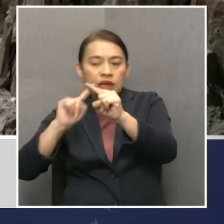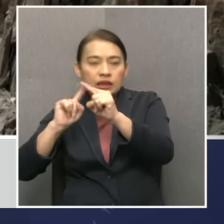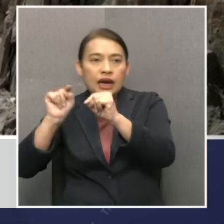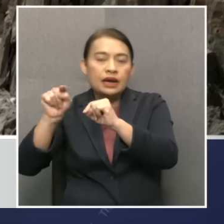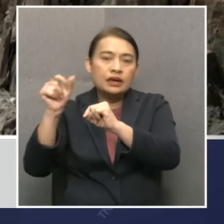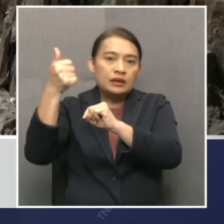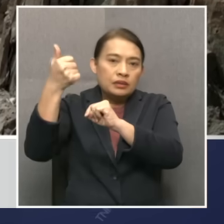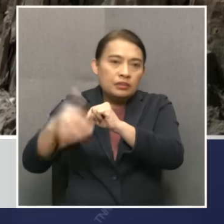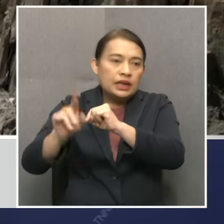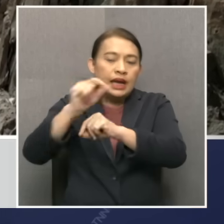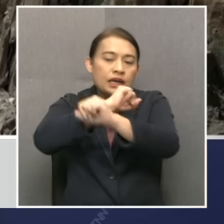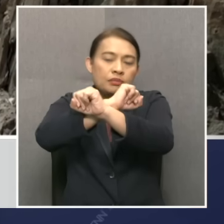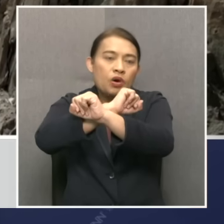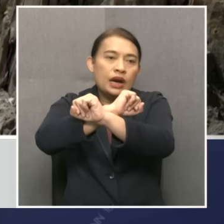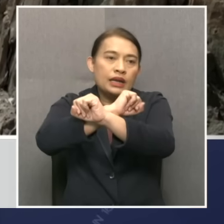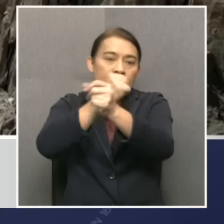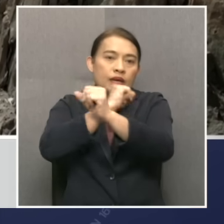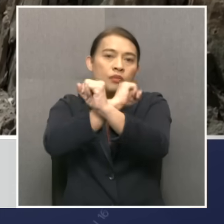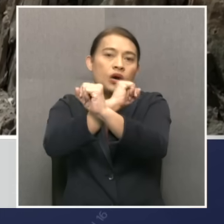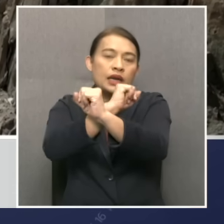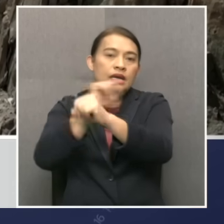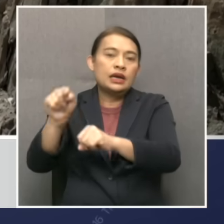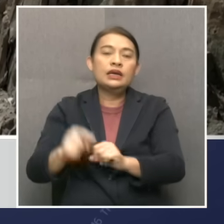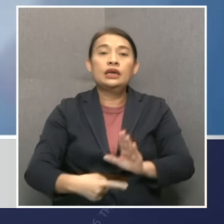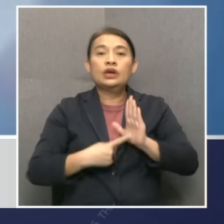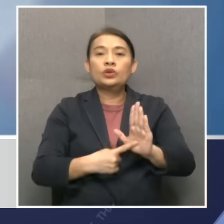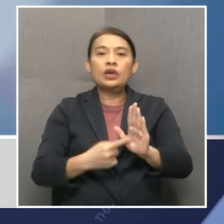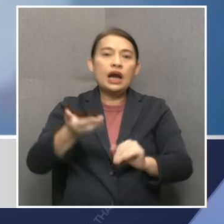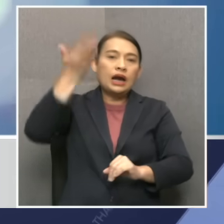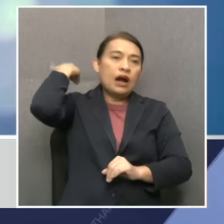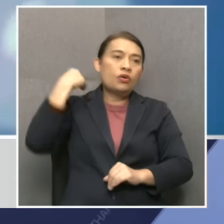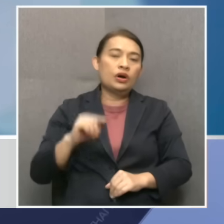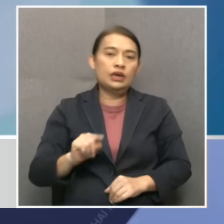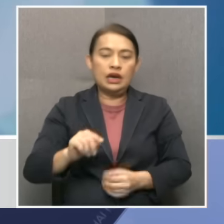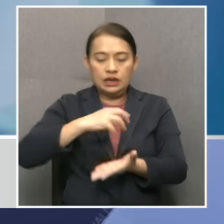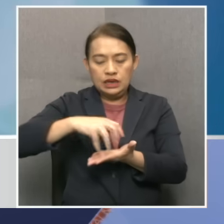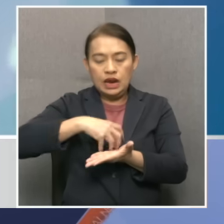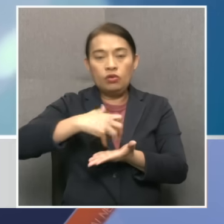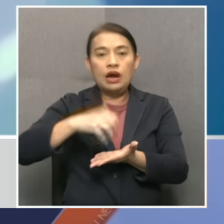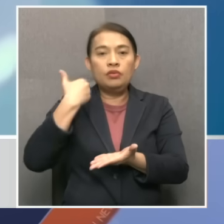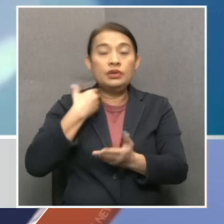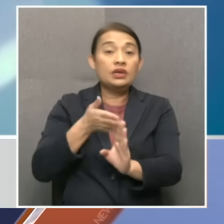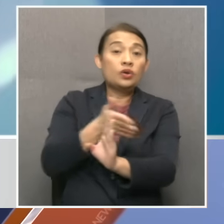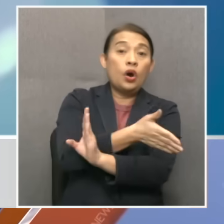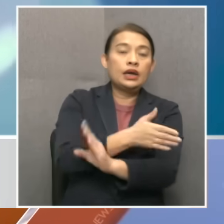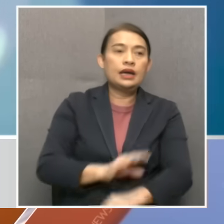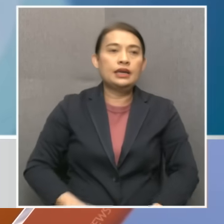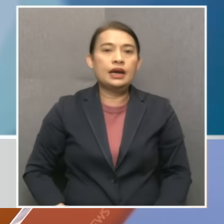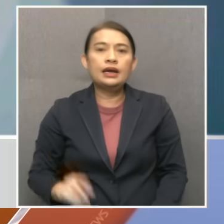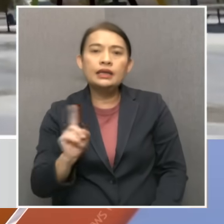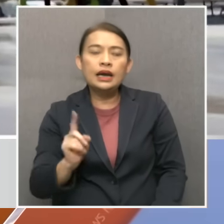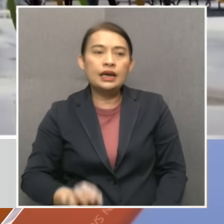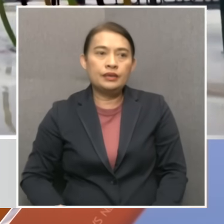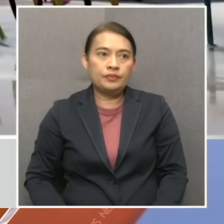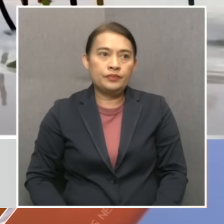สาเหตุจากที่ผมเคยเรียนคุณวรุณวันคุณกัญจนาไปเนี่ยเมื่อครั้งก่อนหน้าว่าเราจะต้องลดการปลดปล่อยลง